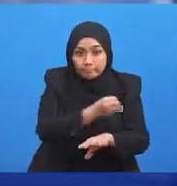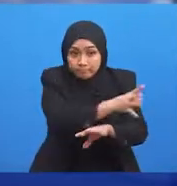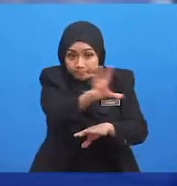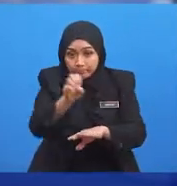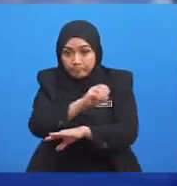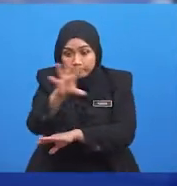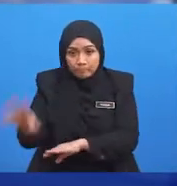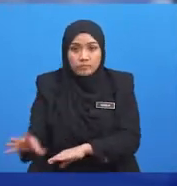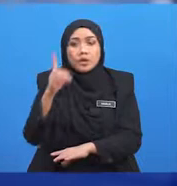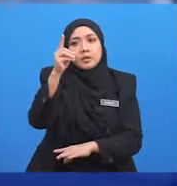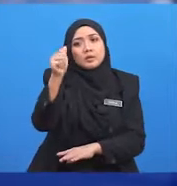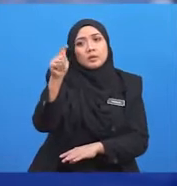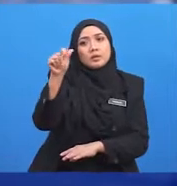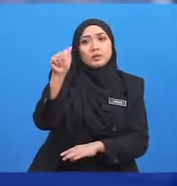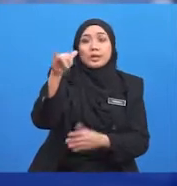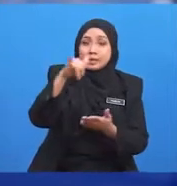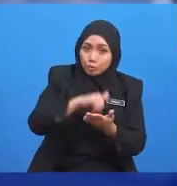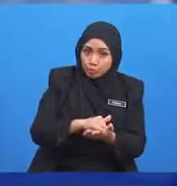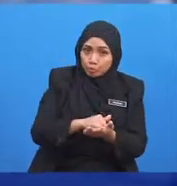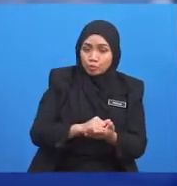tersebut, iaitu pertama,